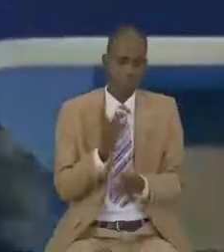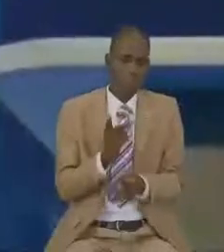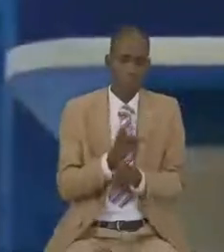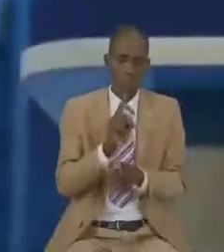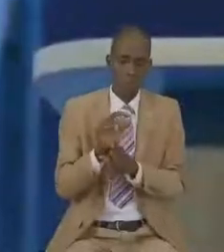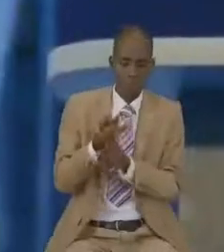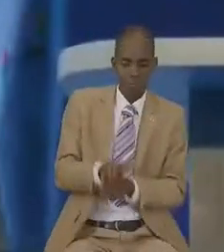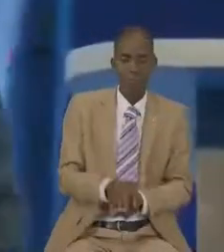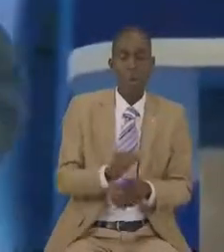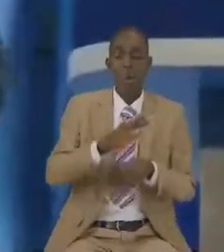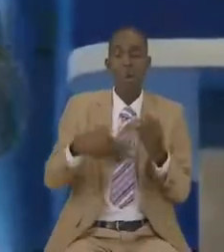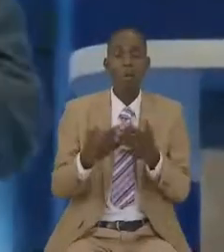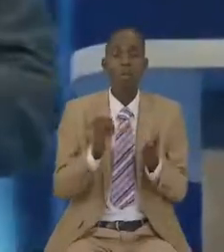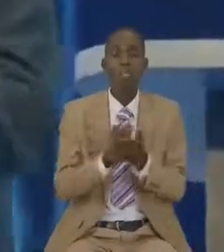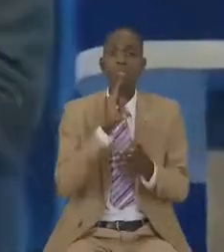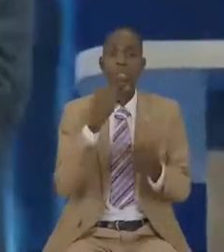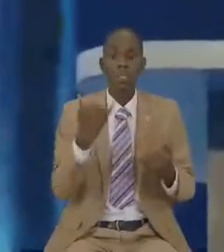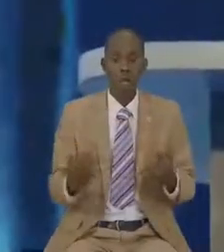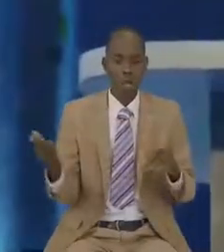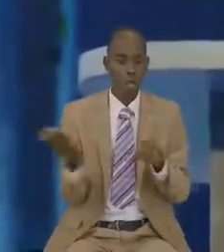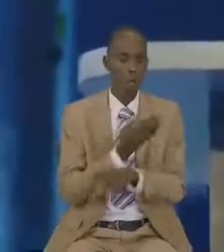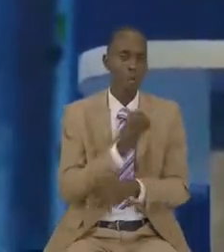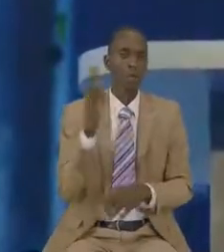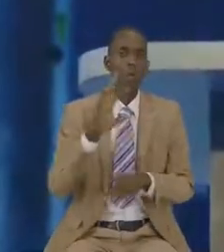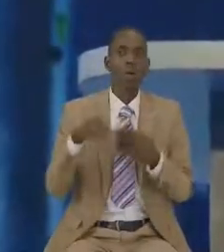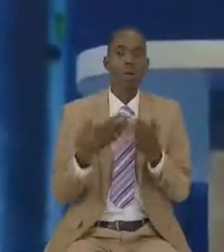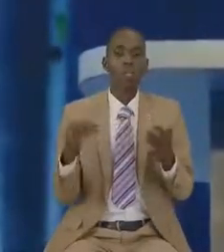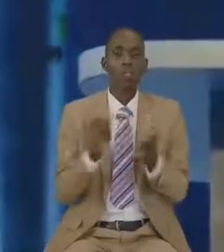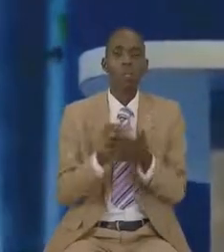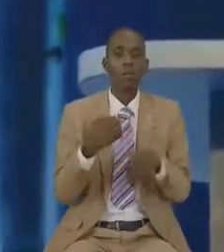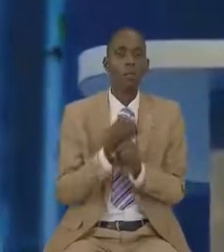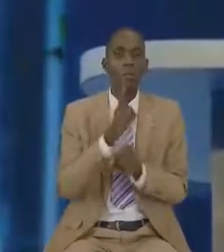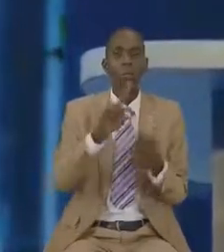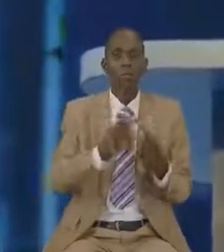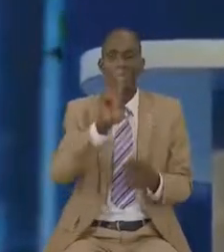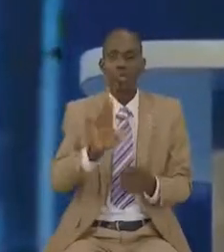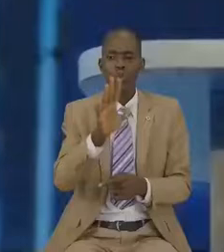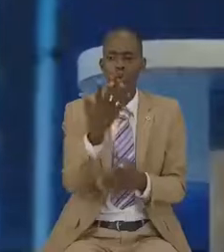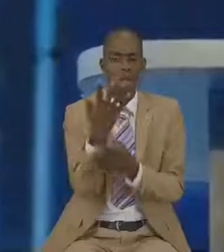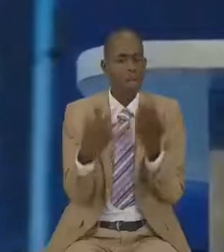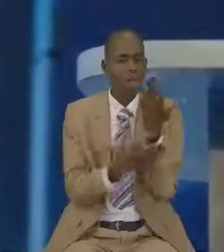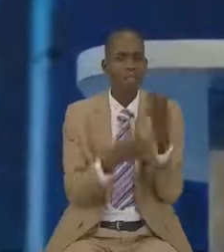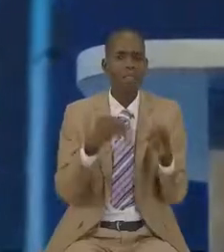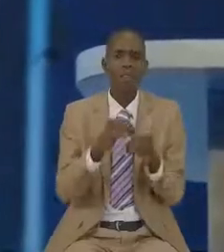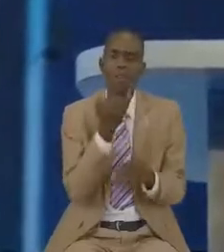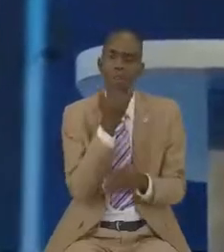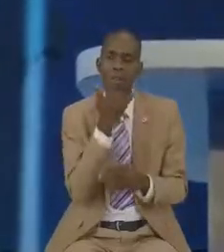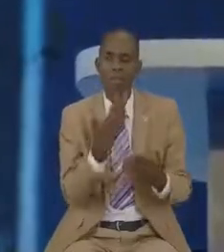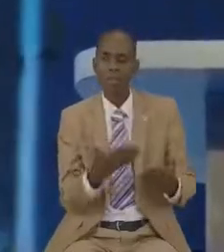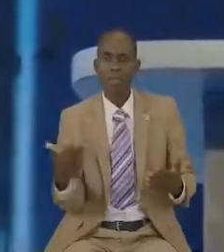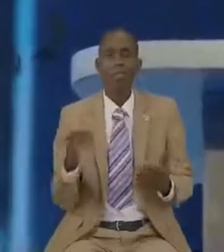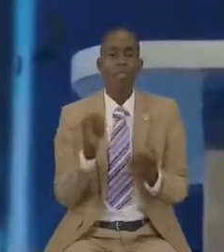coupées maintenant. Toutes les choses qui t'amenaient à utiliser tes mains de la mauvaise manière, ces choses sont coupées maintenant. Toutes les